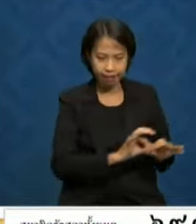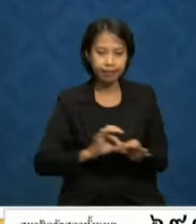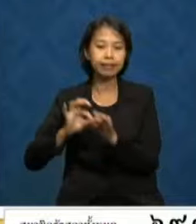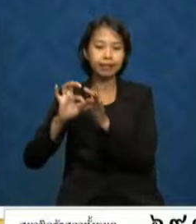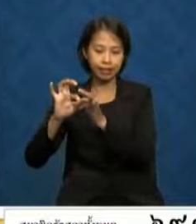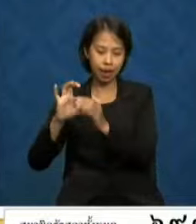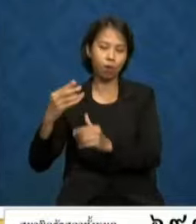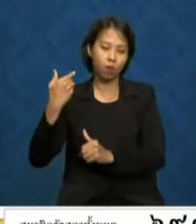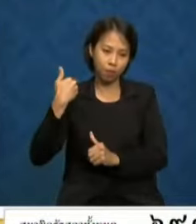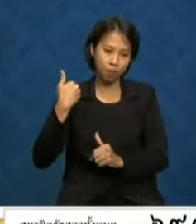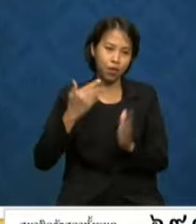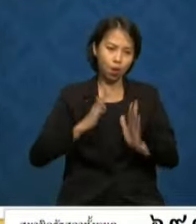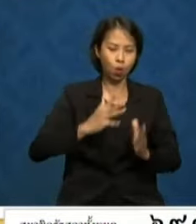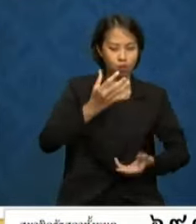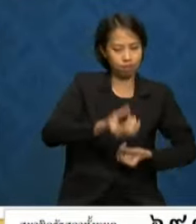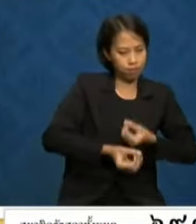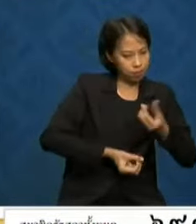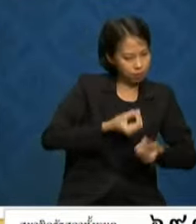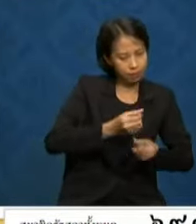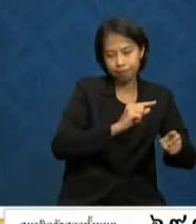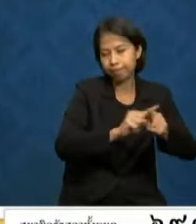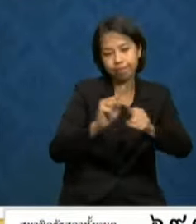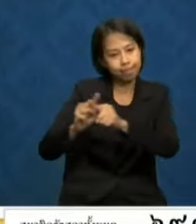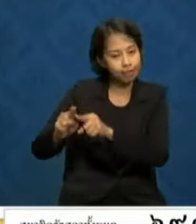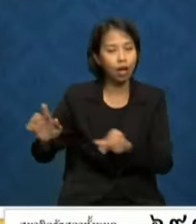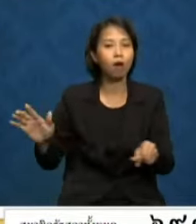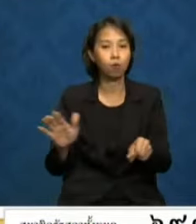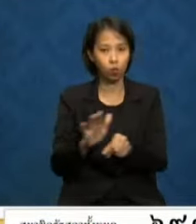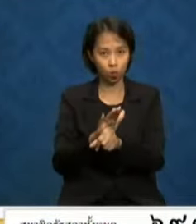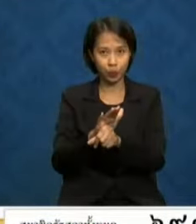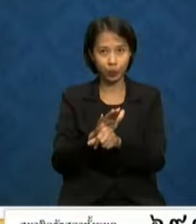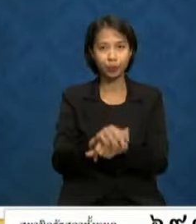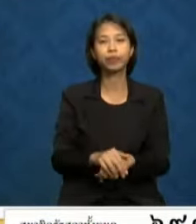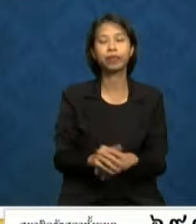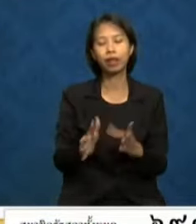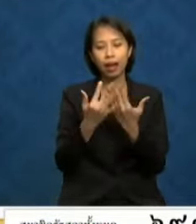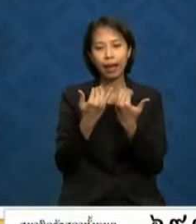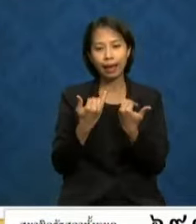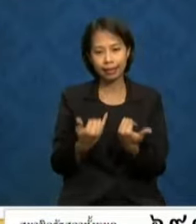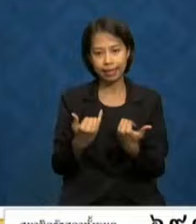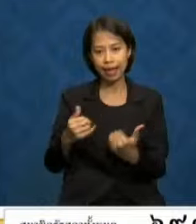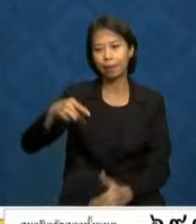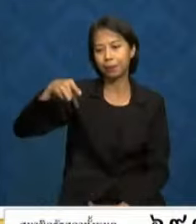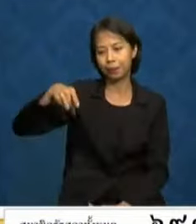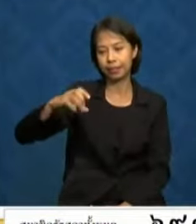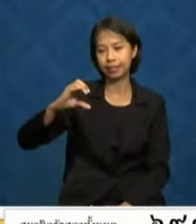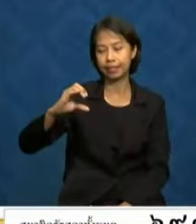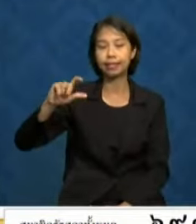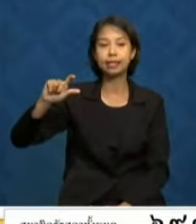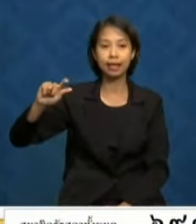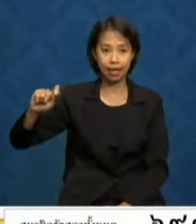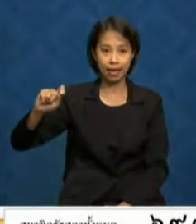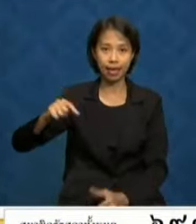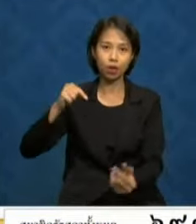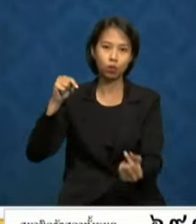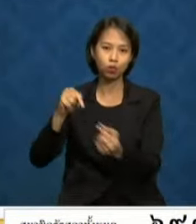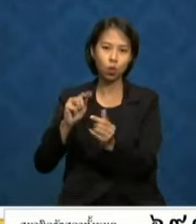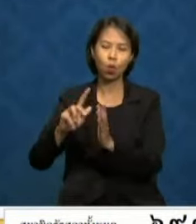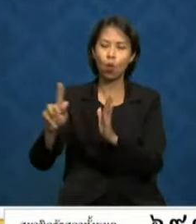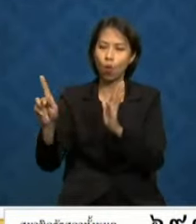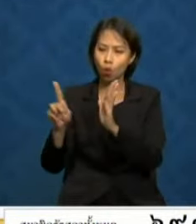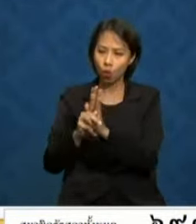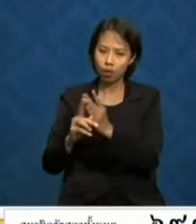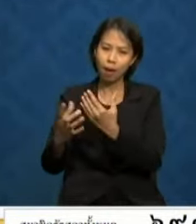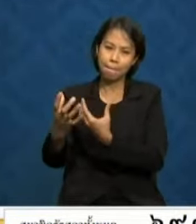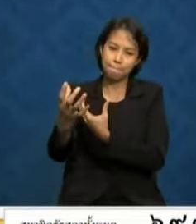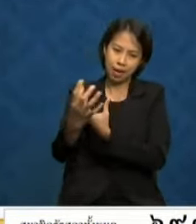ากผู้มีส่วนได้ส่วนเสียอย่างรอบด้านและที่สำคัญก็คือกลไกของ PCA นี้เนี่ยไม่ได้เป็นการสร้างเงื่อนไขที่เพิ่มขึ้นให้